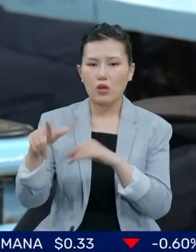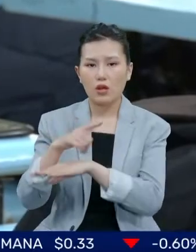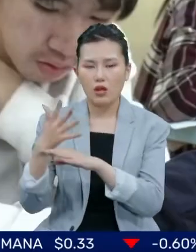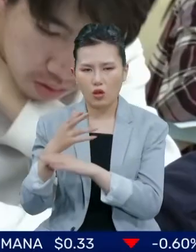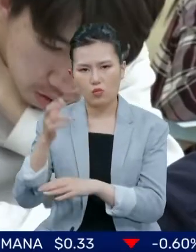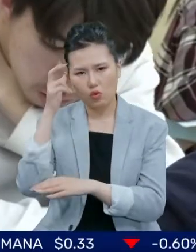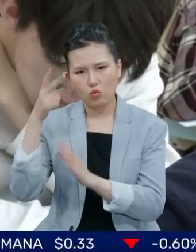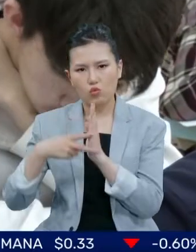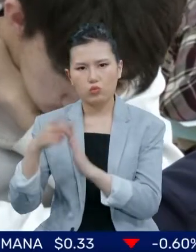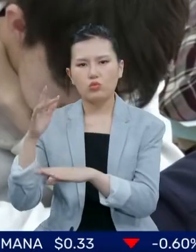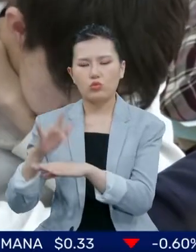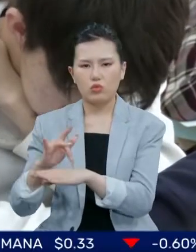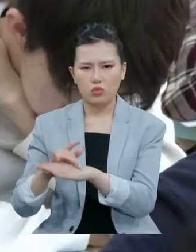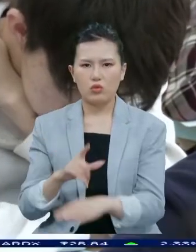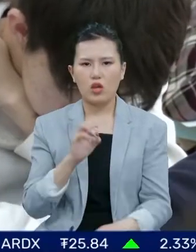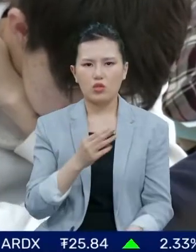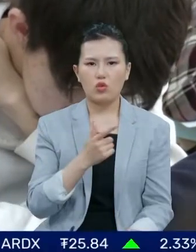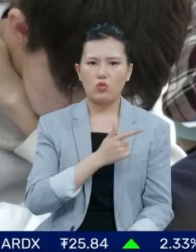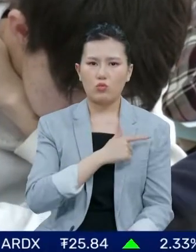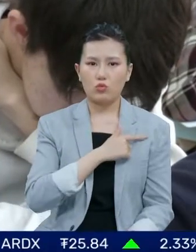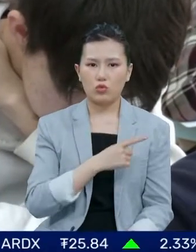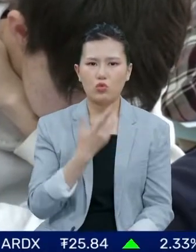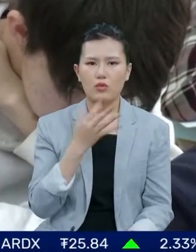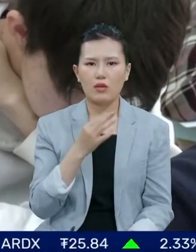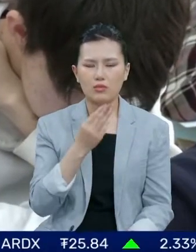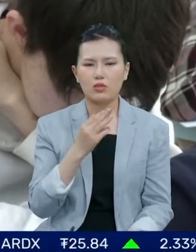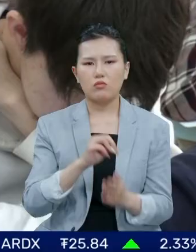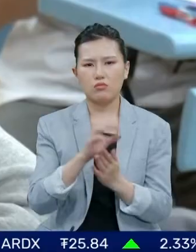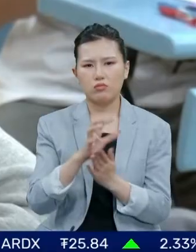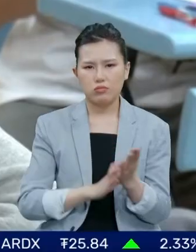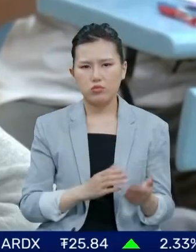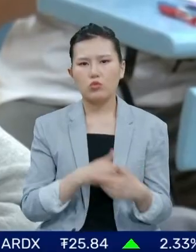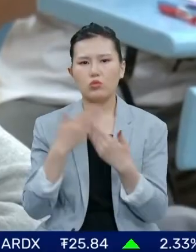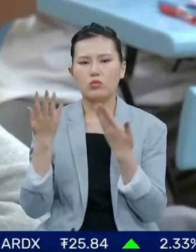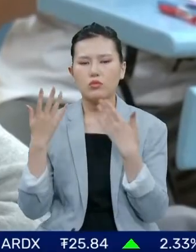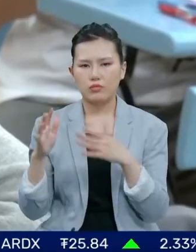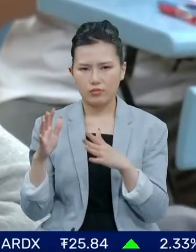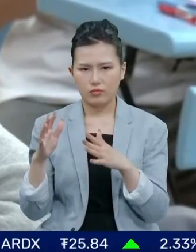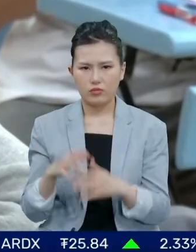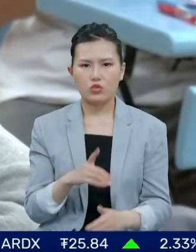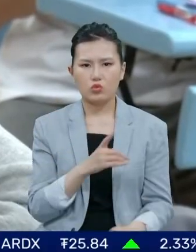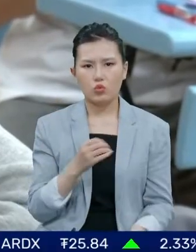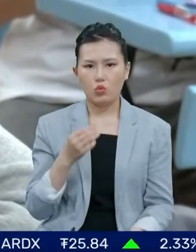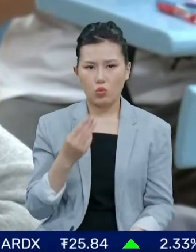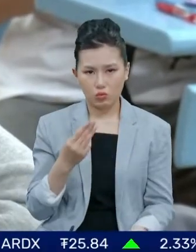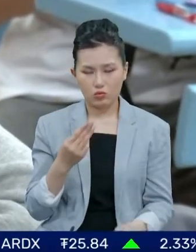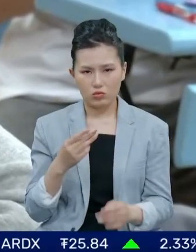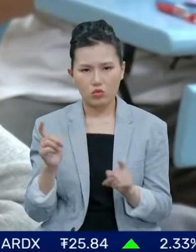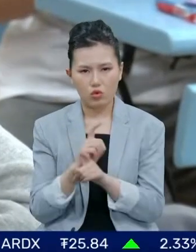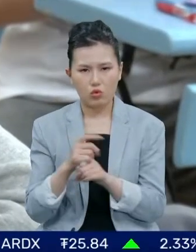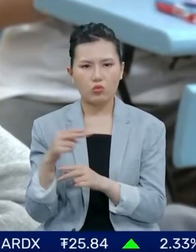эсэлтийн ерхий шалгалтын дүн оноотой холбоотой 150 гаруй өргөдөл боловсролын үнэлгээний төвд иржээ. Үүний 100 орчим санал гомдлыг шийдвэрлсэн